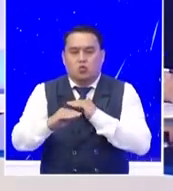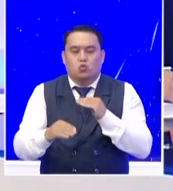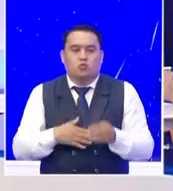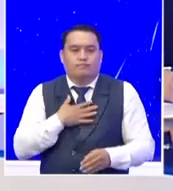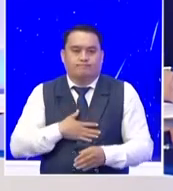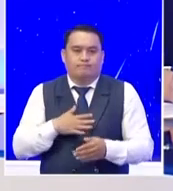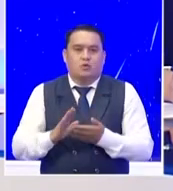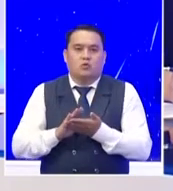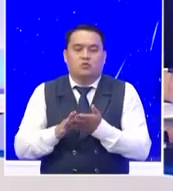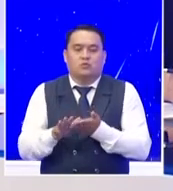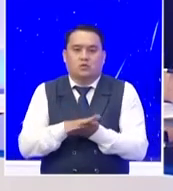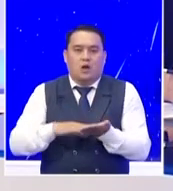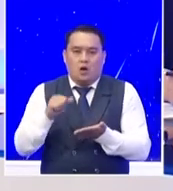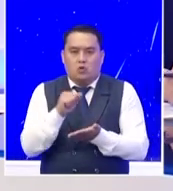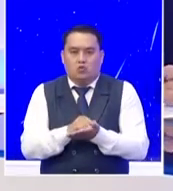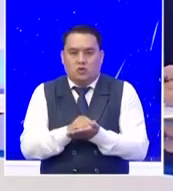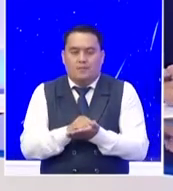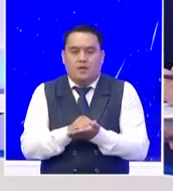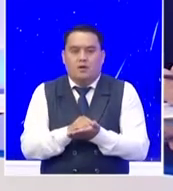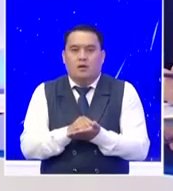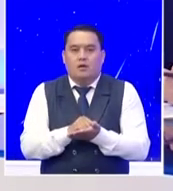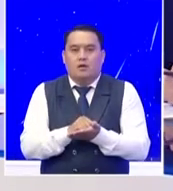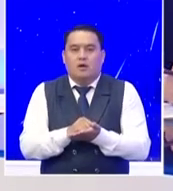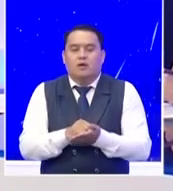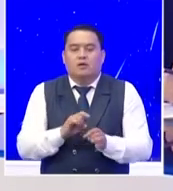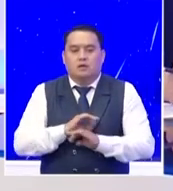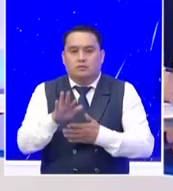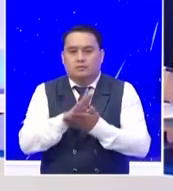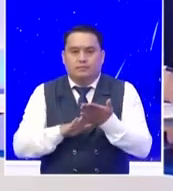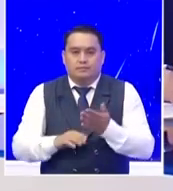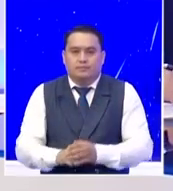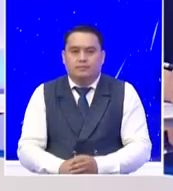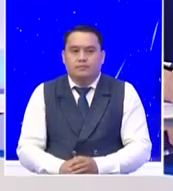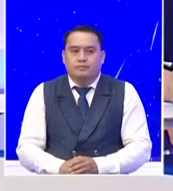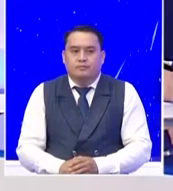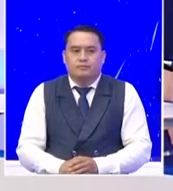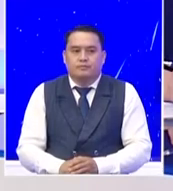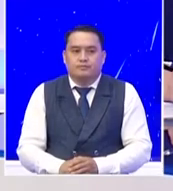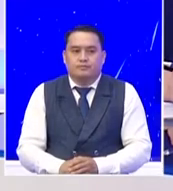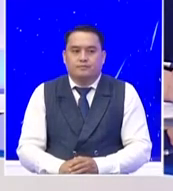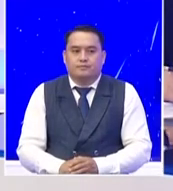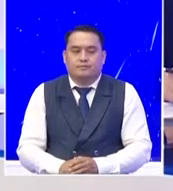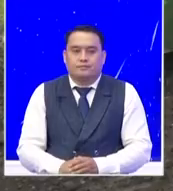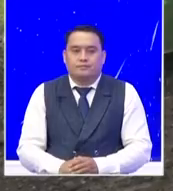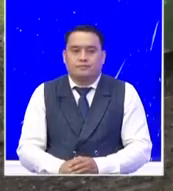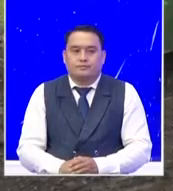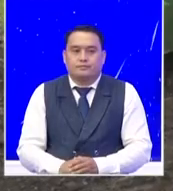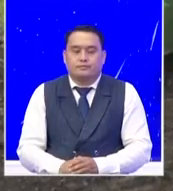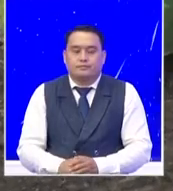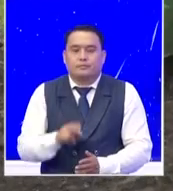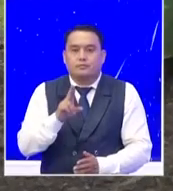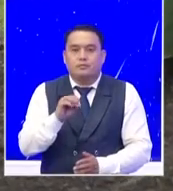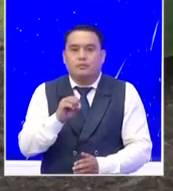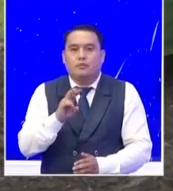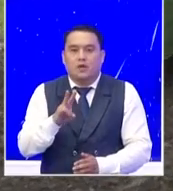жұмыстары аптаға жетпей сыр береді. Қайтпек керек толықтырып, таулы өлкеге барып келген тілші баяндайды. Кеген